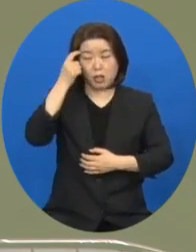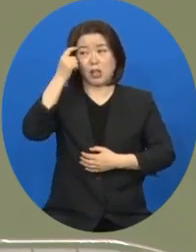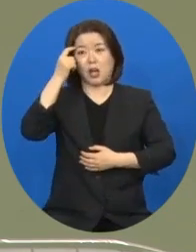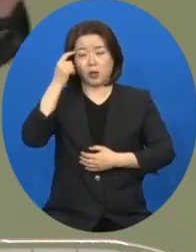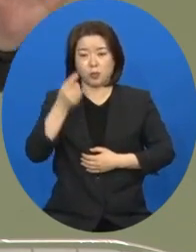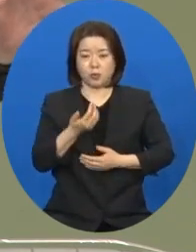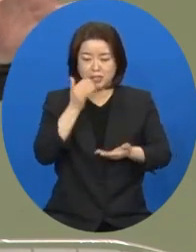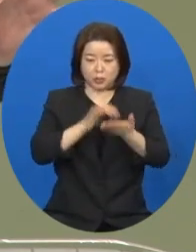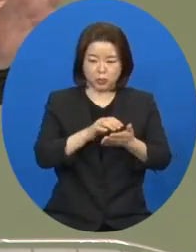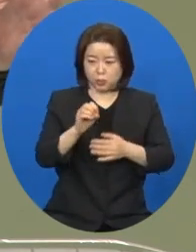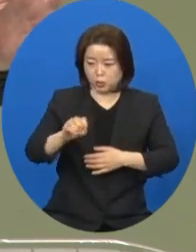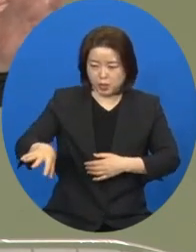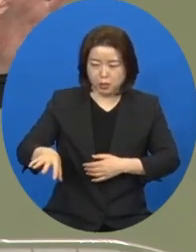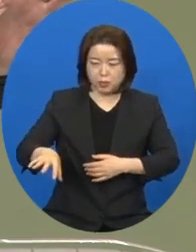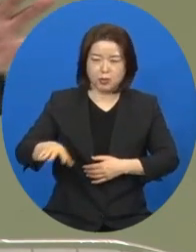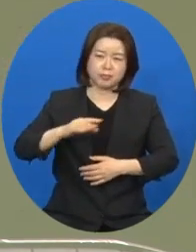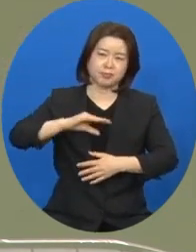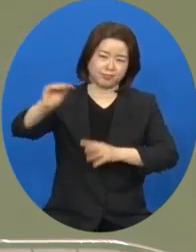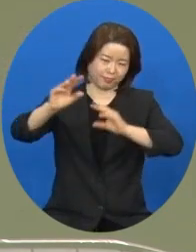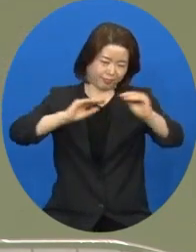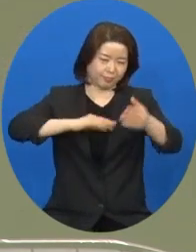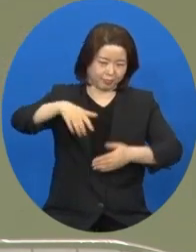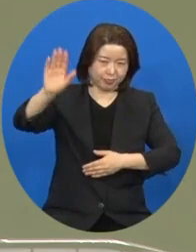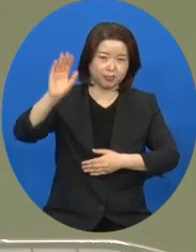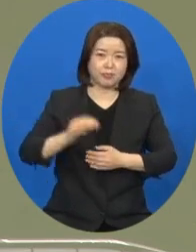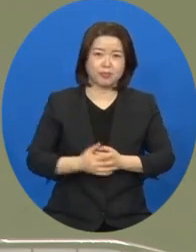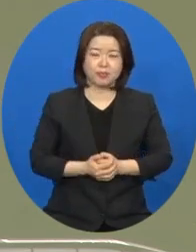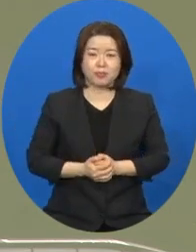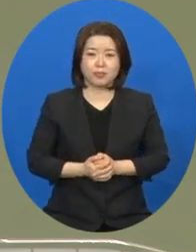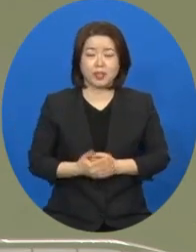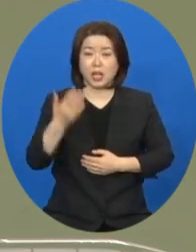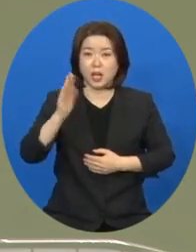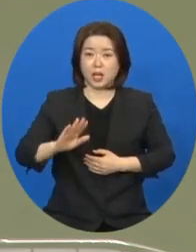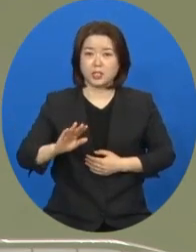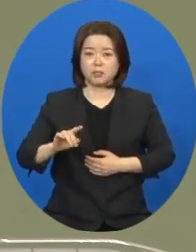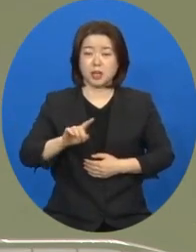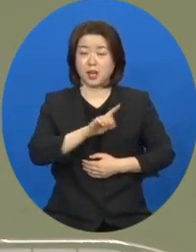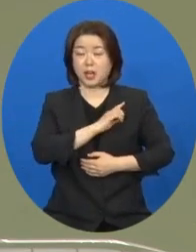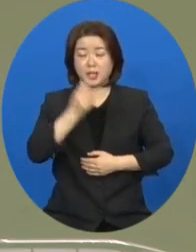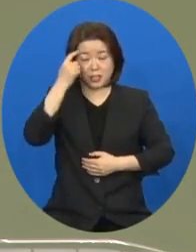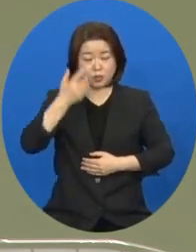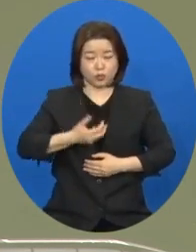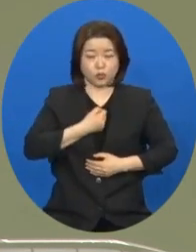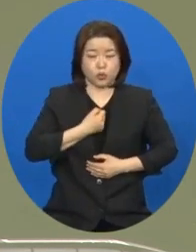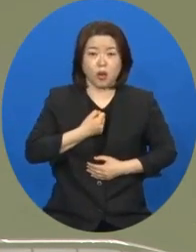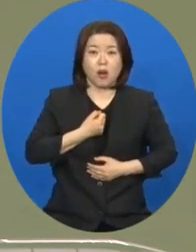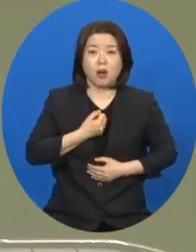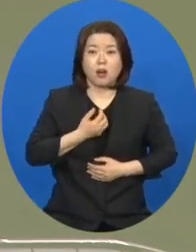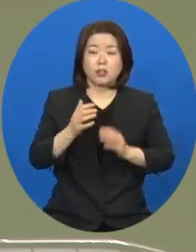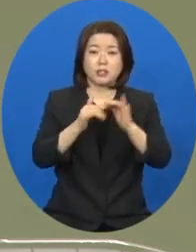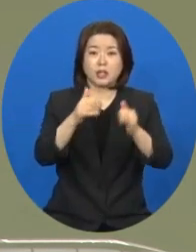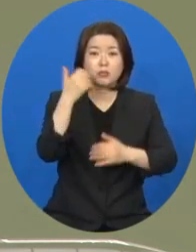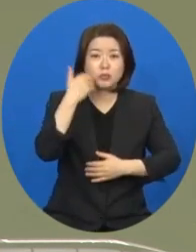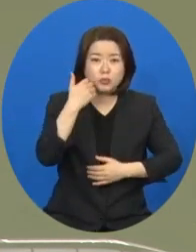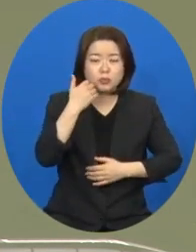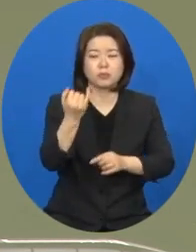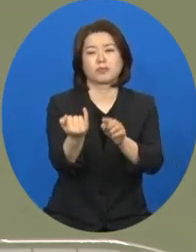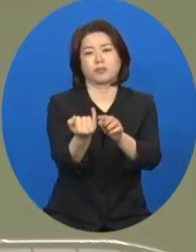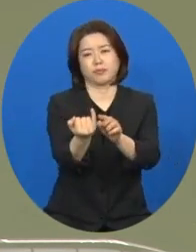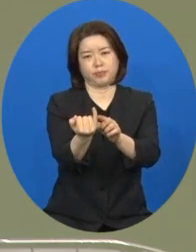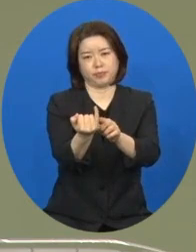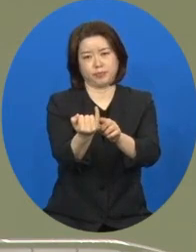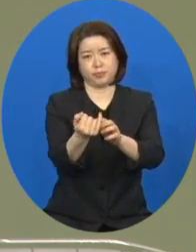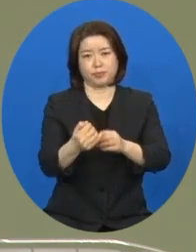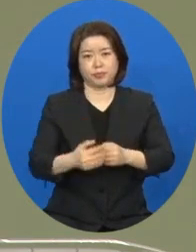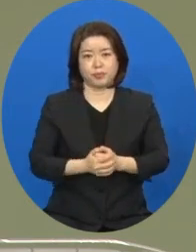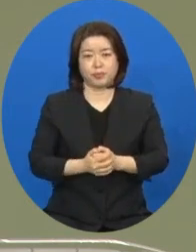내려놓고 가버렸다는 거잖아요. 그러나 가장 충격을 받은 사람은 그 여인이었을 거예요.